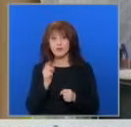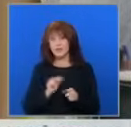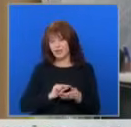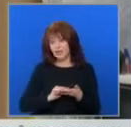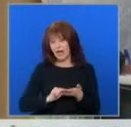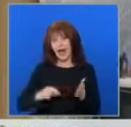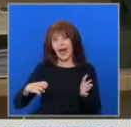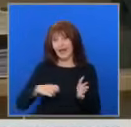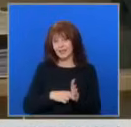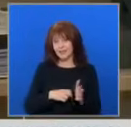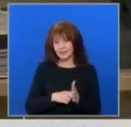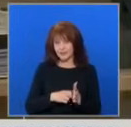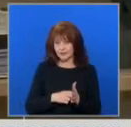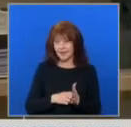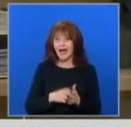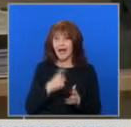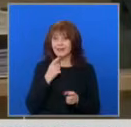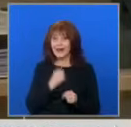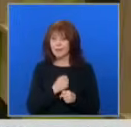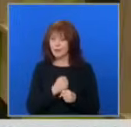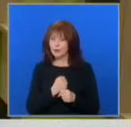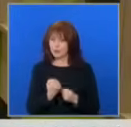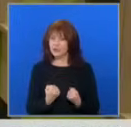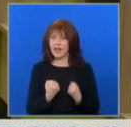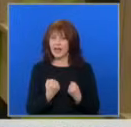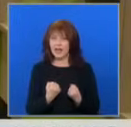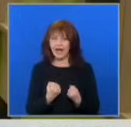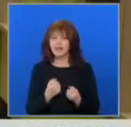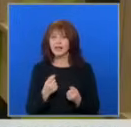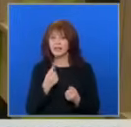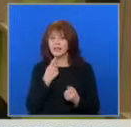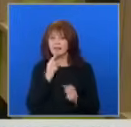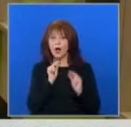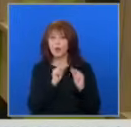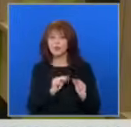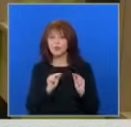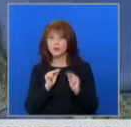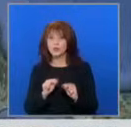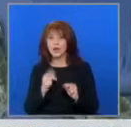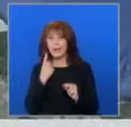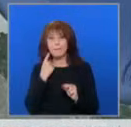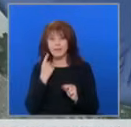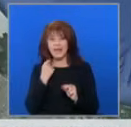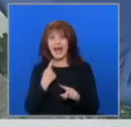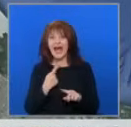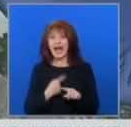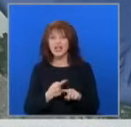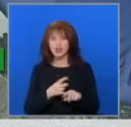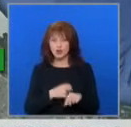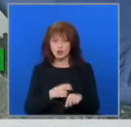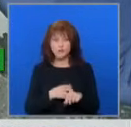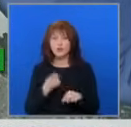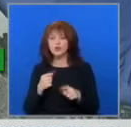През октомври в рамките на кампанията Да работиш е яко са консултирани над 10 500 младежи. В общините Хаджидимово, Опан и